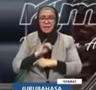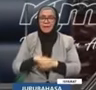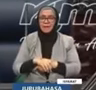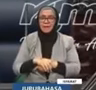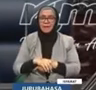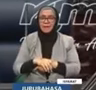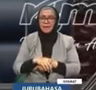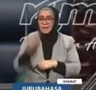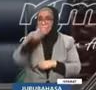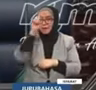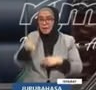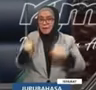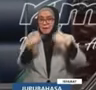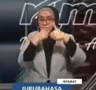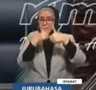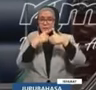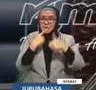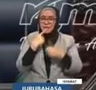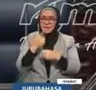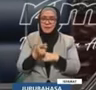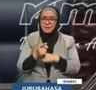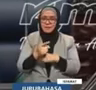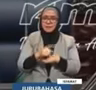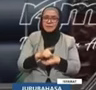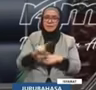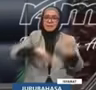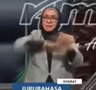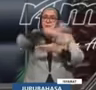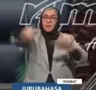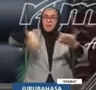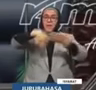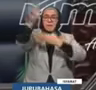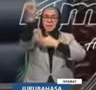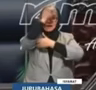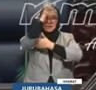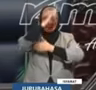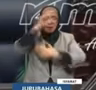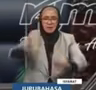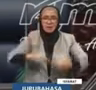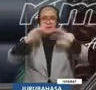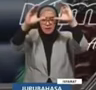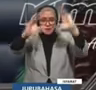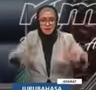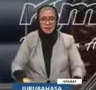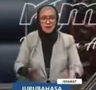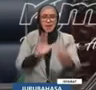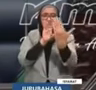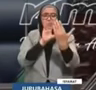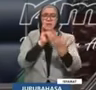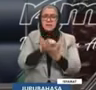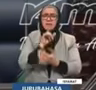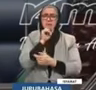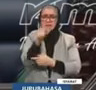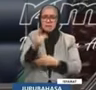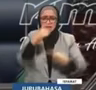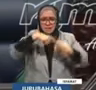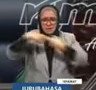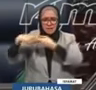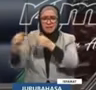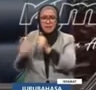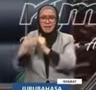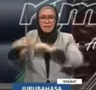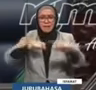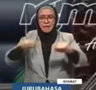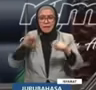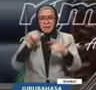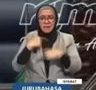mana yang saya jawab tadi berhubung kait dengan tindakan kita yang melintasi